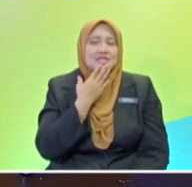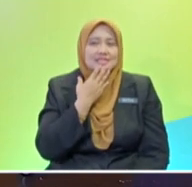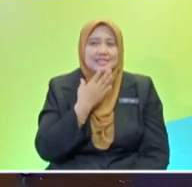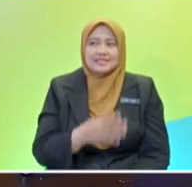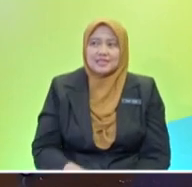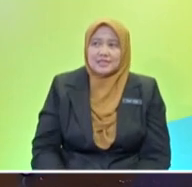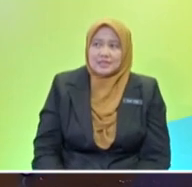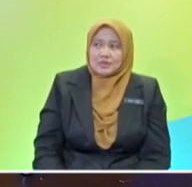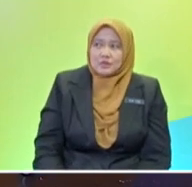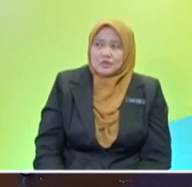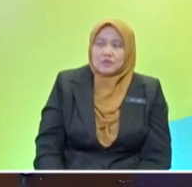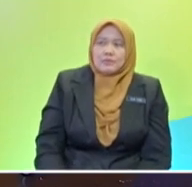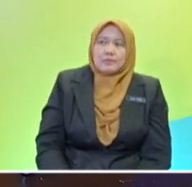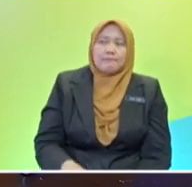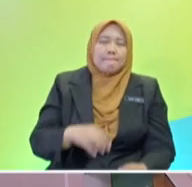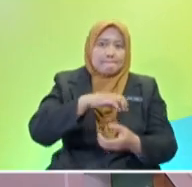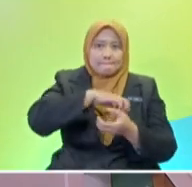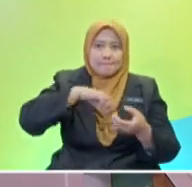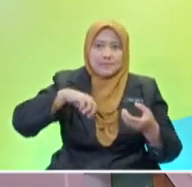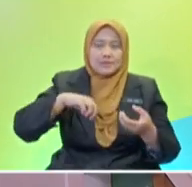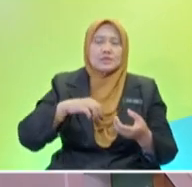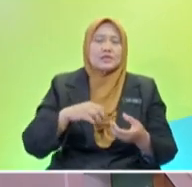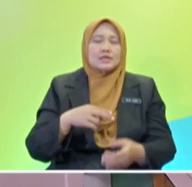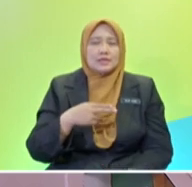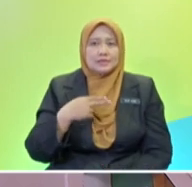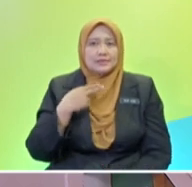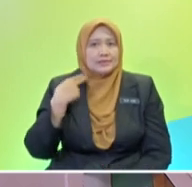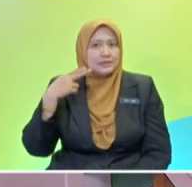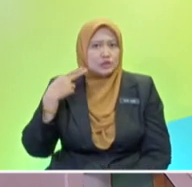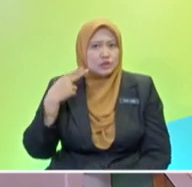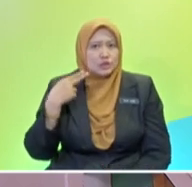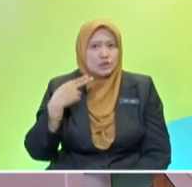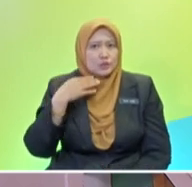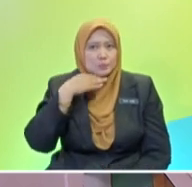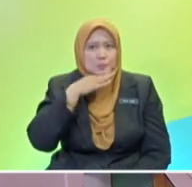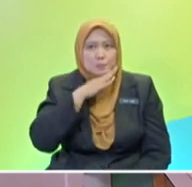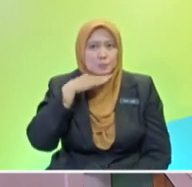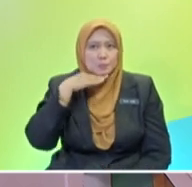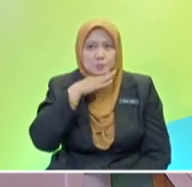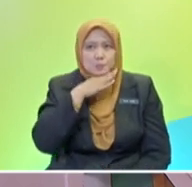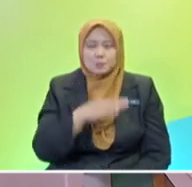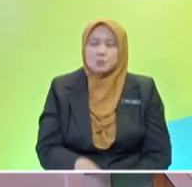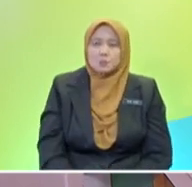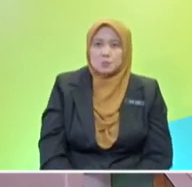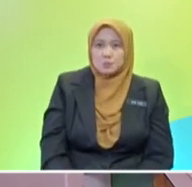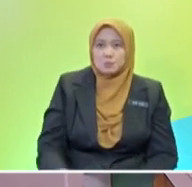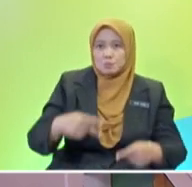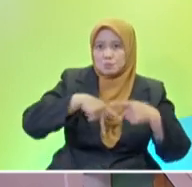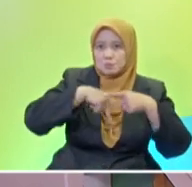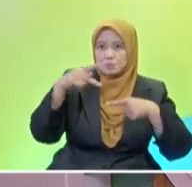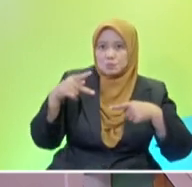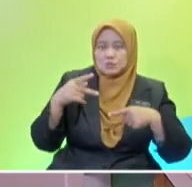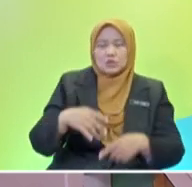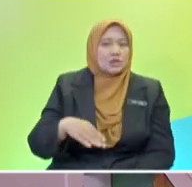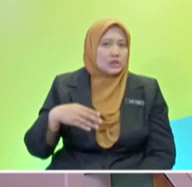Jelas. Warnanya daun betik tu hijau dia muda. Hijau muda. Yang daun pandan tu hijau tua, gelap hijau sikit.